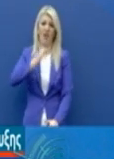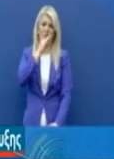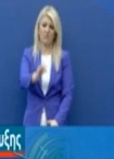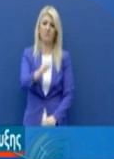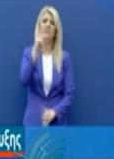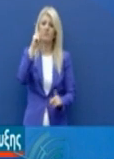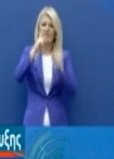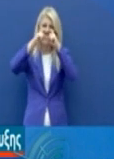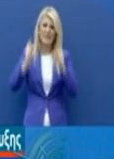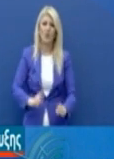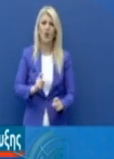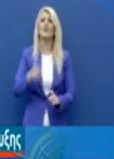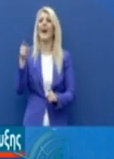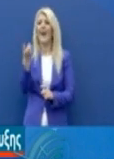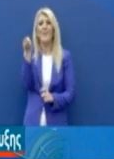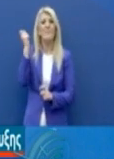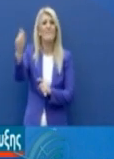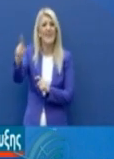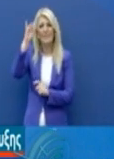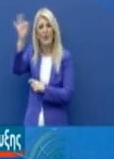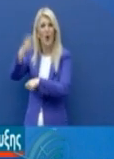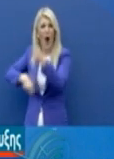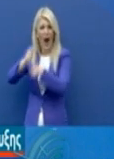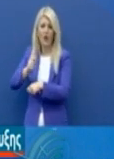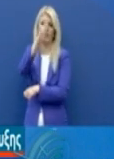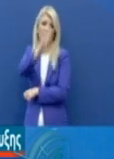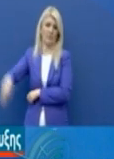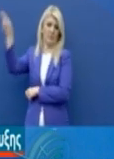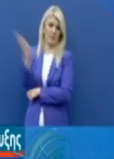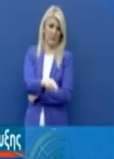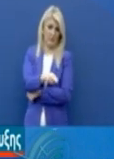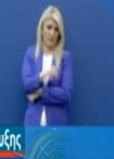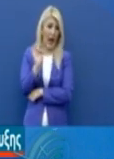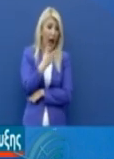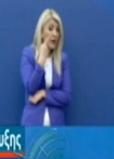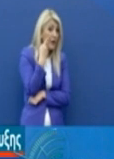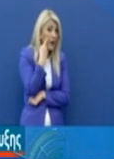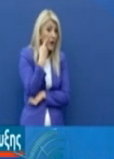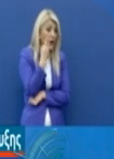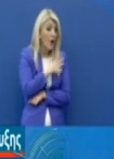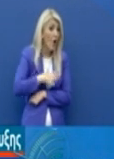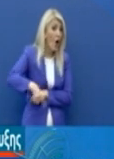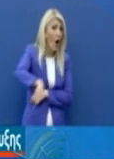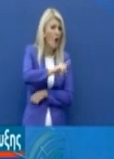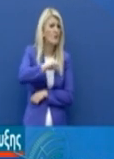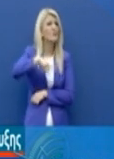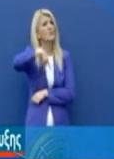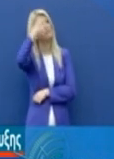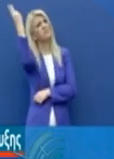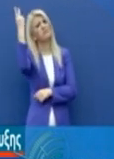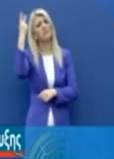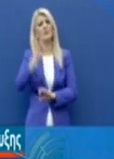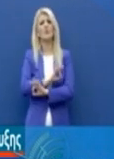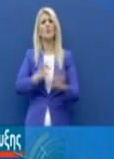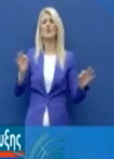θα αναγκαστούμε να αποσύρουμε αυτή τη λειτουργία. Η λειτουργία αυτή θα γίνει με τη δική μας και μεταξύ μας